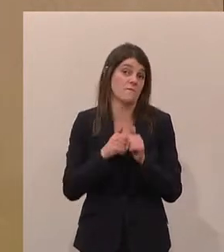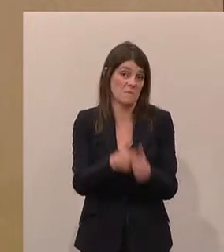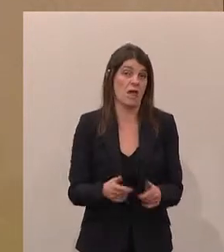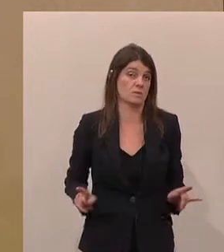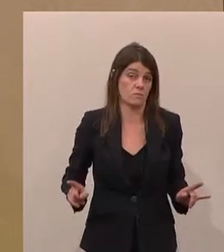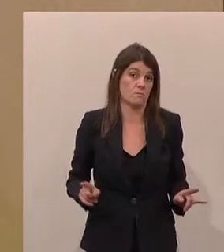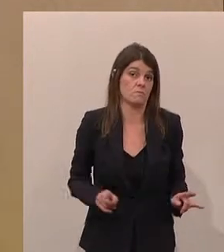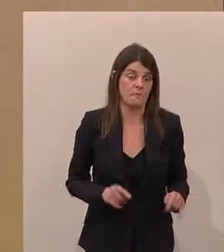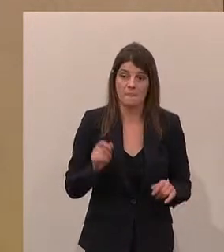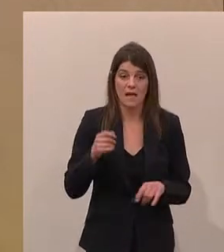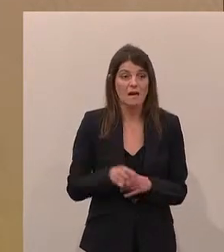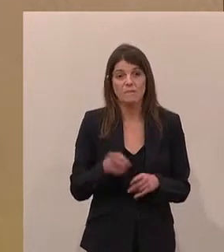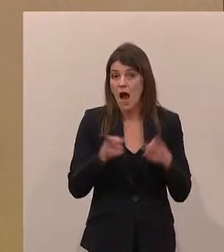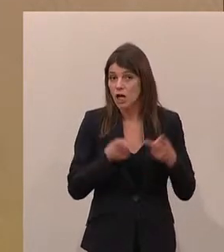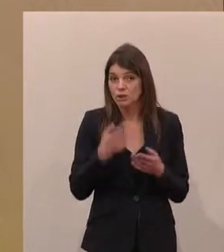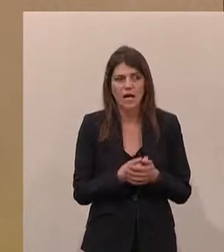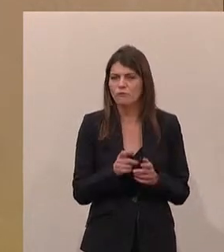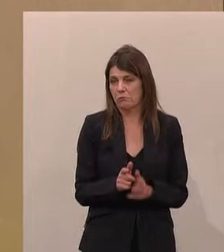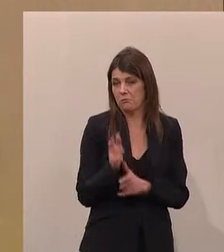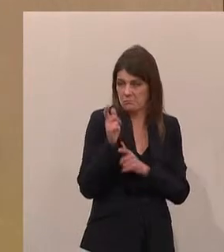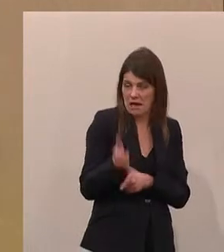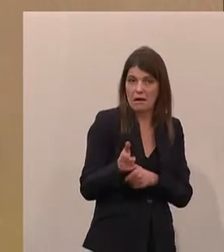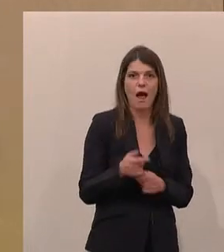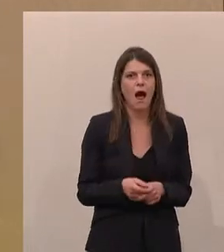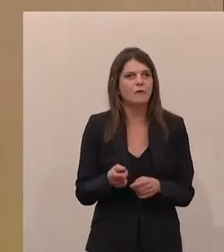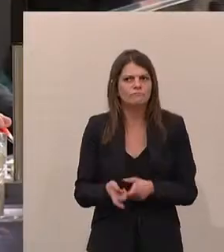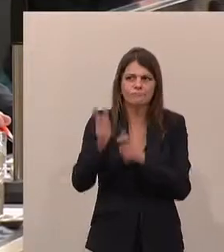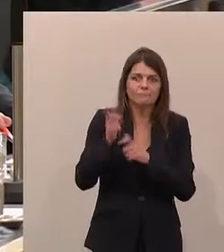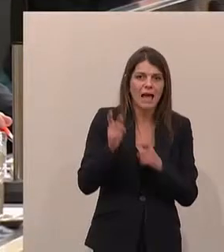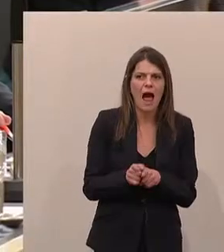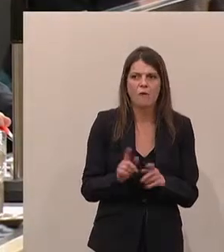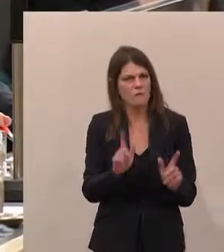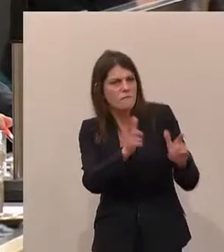Exklusivbegleitungen, wahrscheinlich zu Vegaschießübungen, wie es manchmal vorkommt,